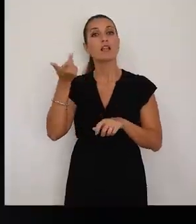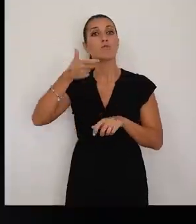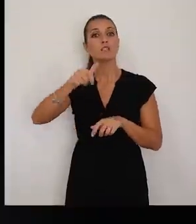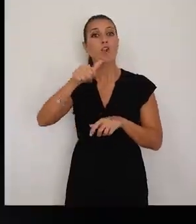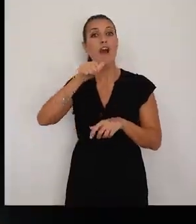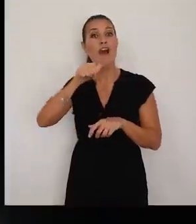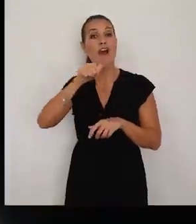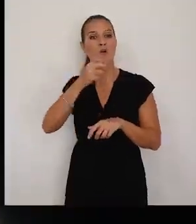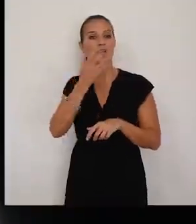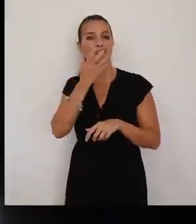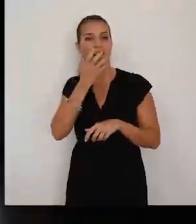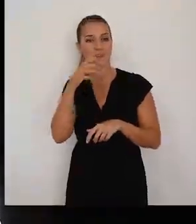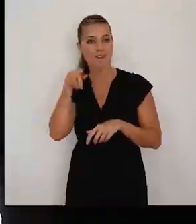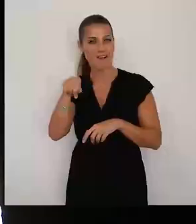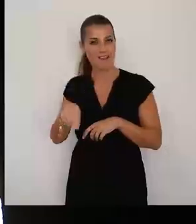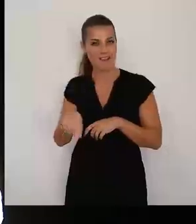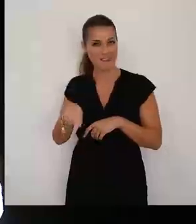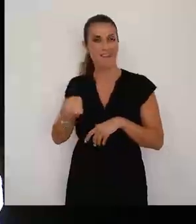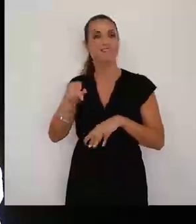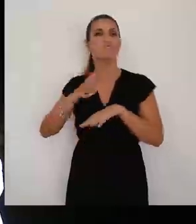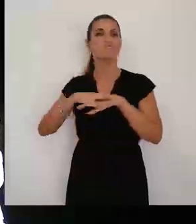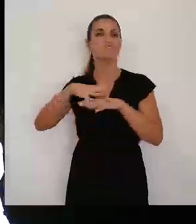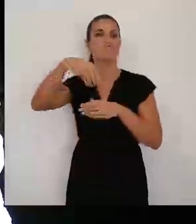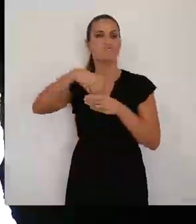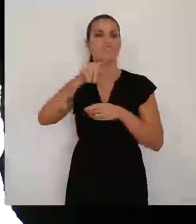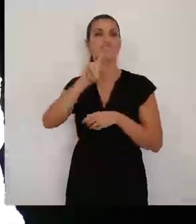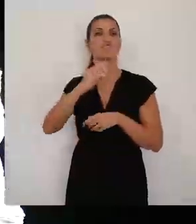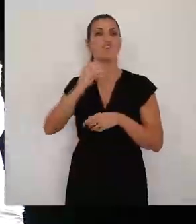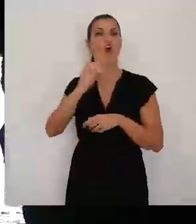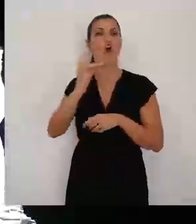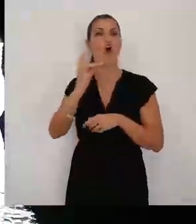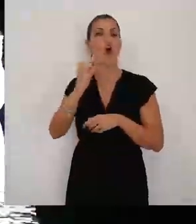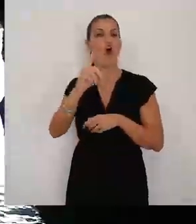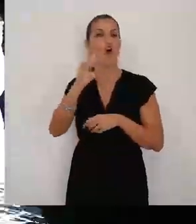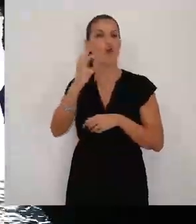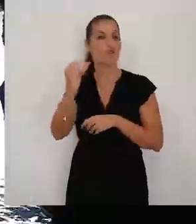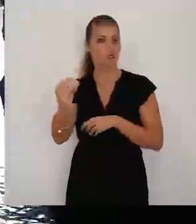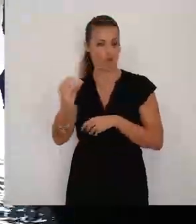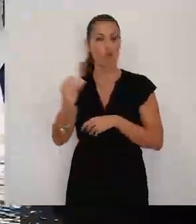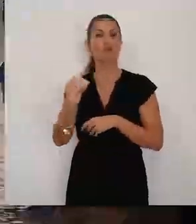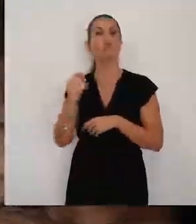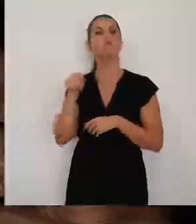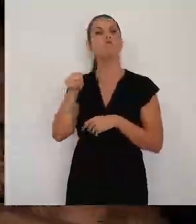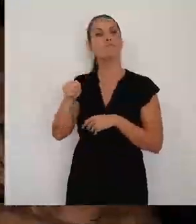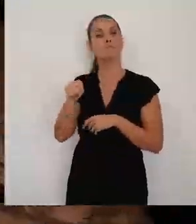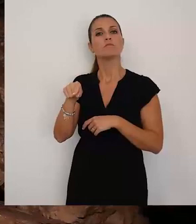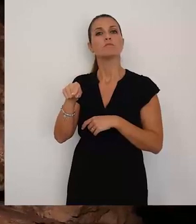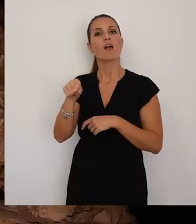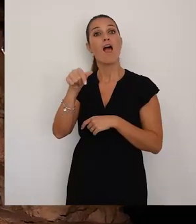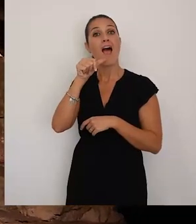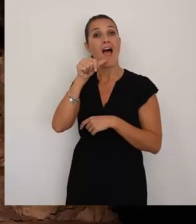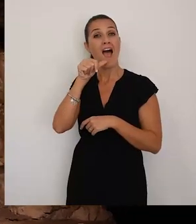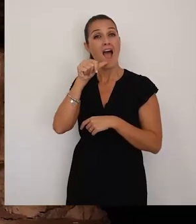termali, appartenenti al gruppo delle salzo-bromo-iodiche sulfure-fluorate. Si tratta